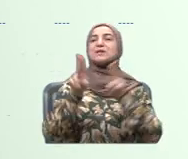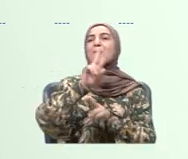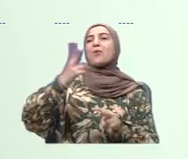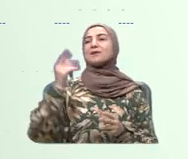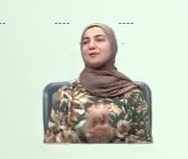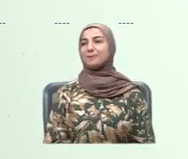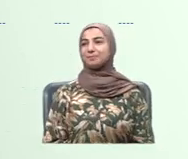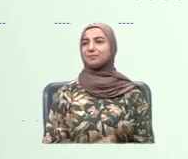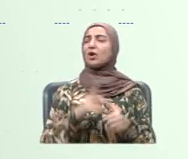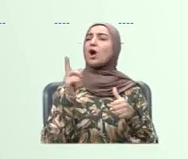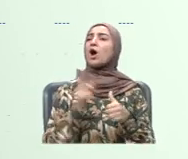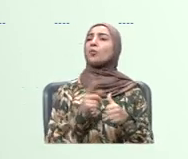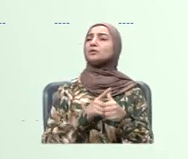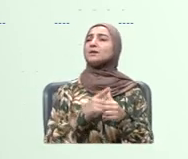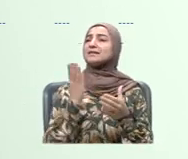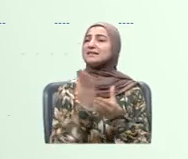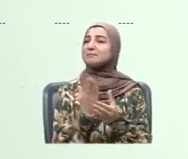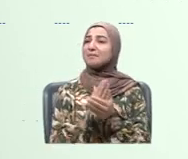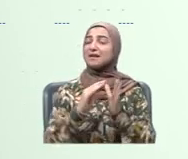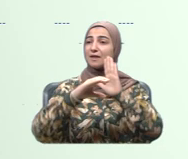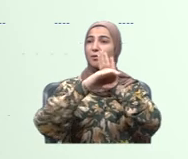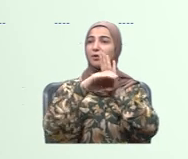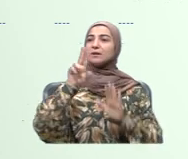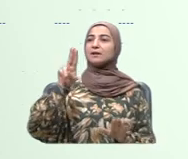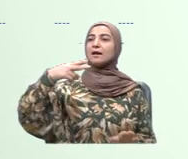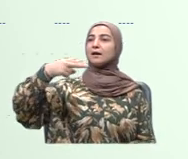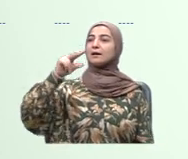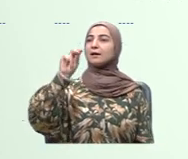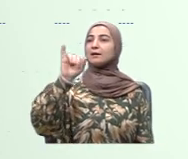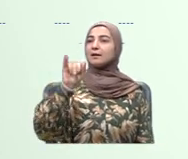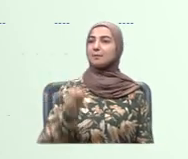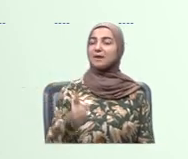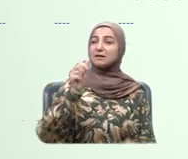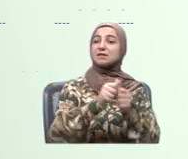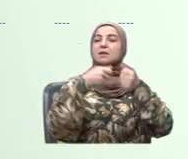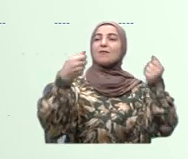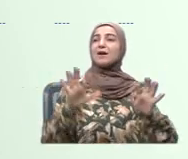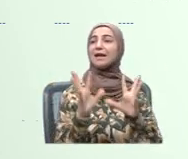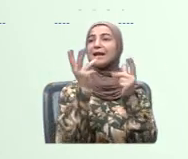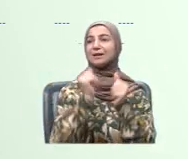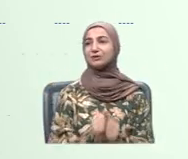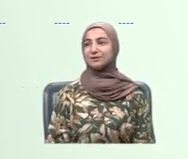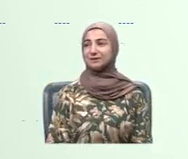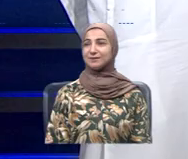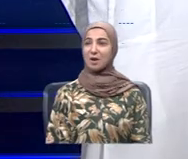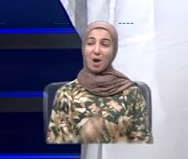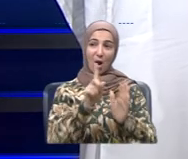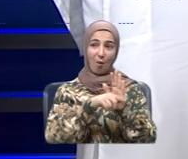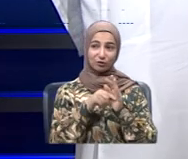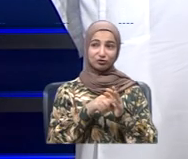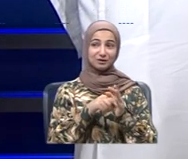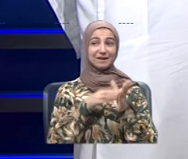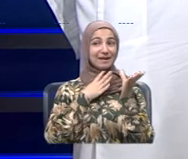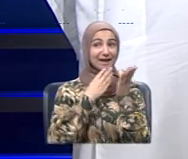نبدأ بالسؤال الأول، لما يعد هذا النص تعقيبا صحفيا؟ نحن قلنا أن